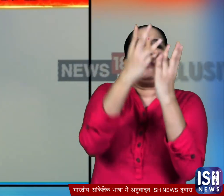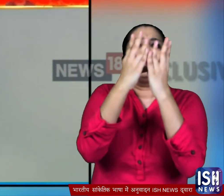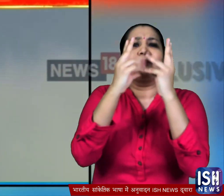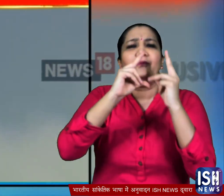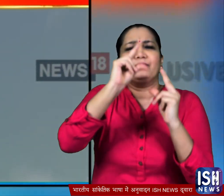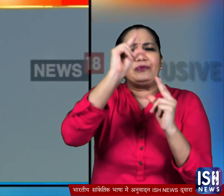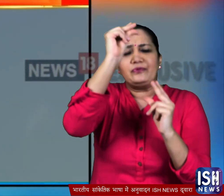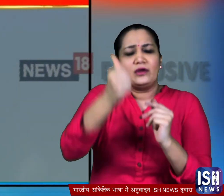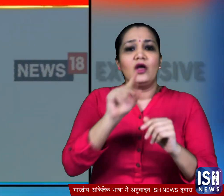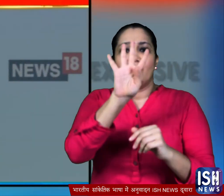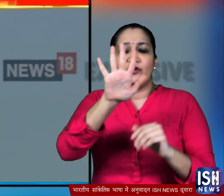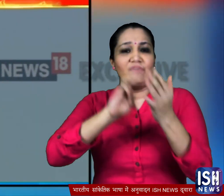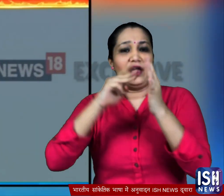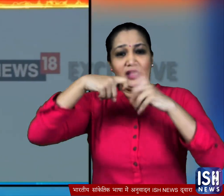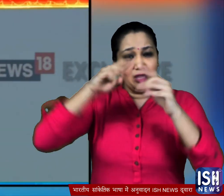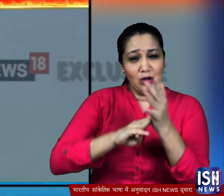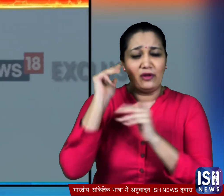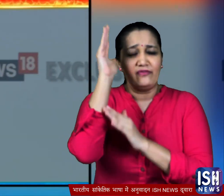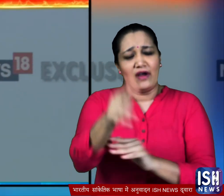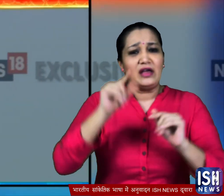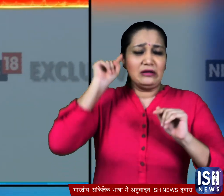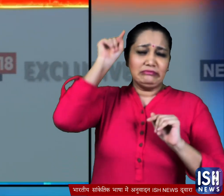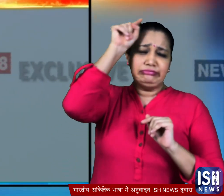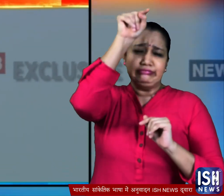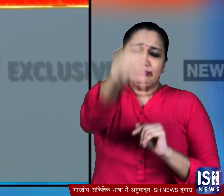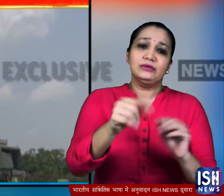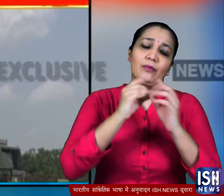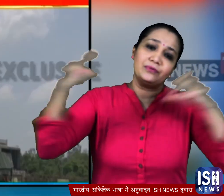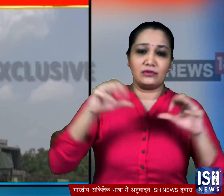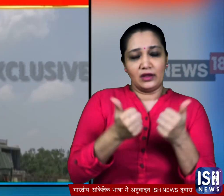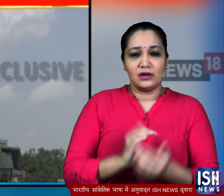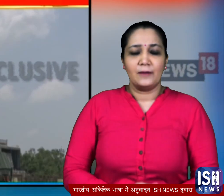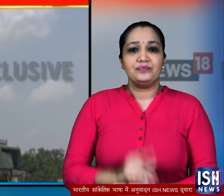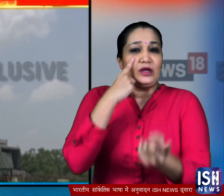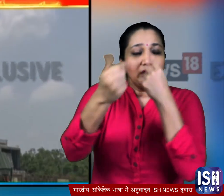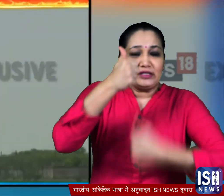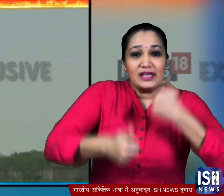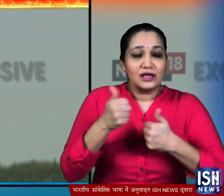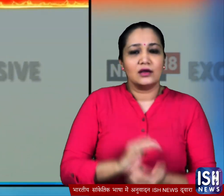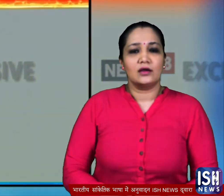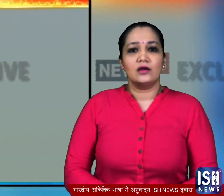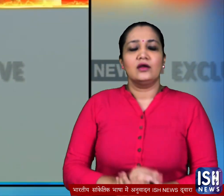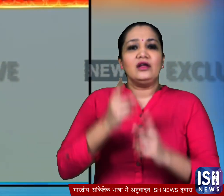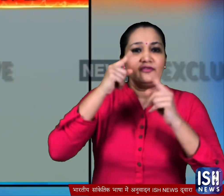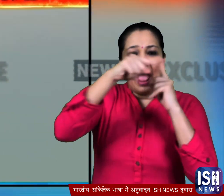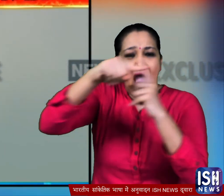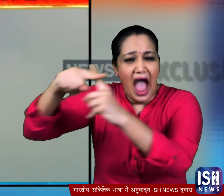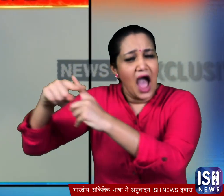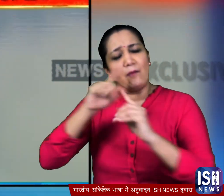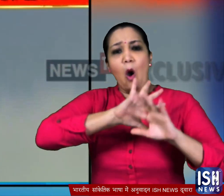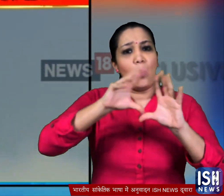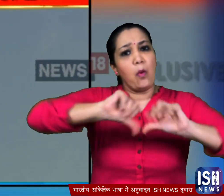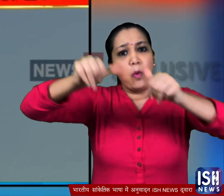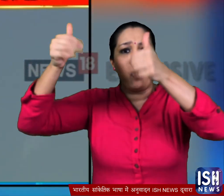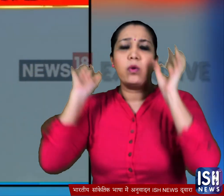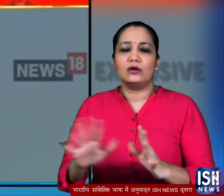ये रॉकेट 45 किलोमीटर की दूरी तक दुश्मन को ढेर कर सकता है। बताया गया कि इस टेस्ट फायर के पीछे जो लक्ष्य रखे गए थे लॉन्च के